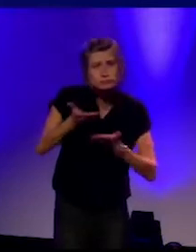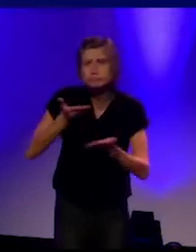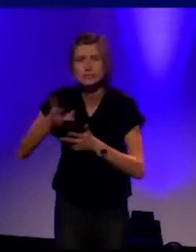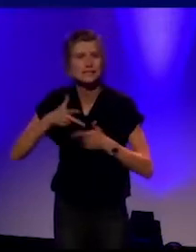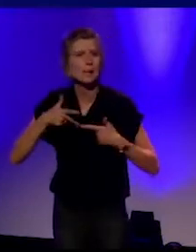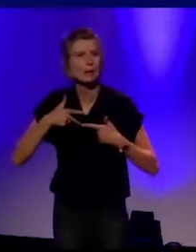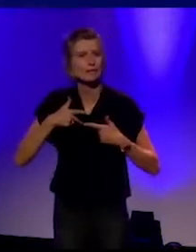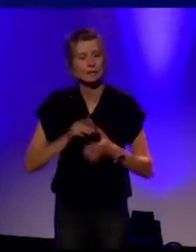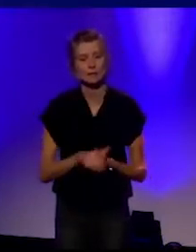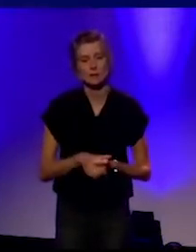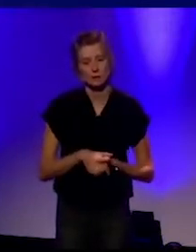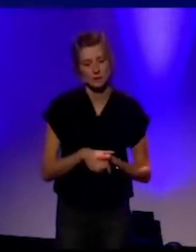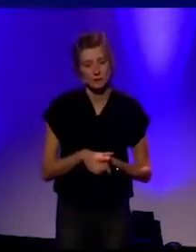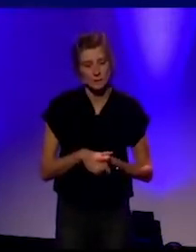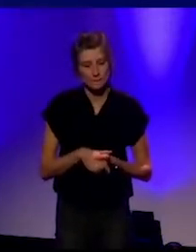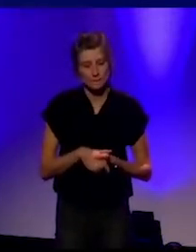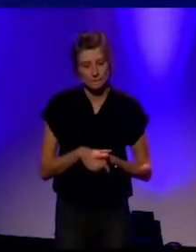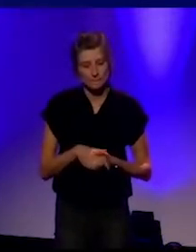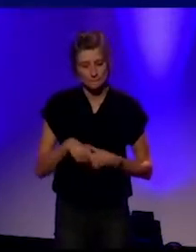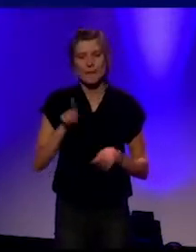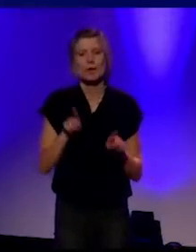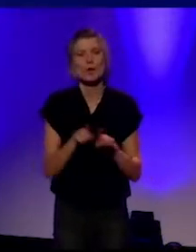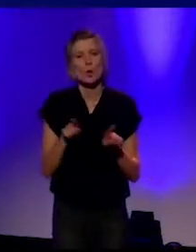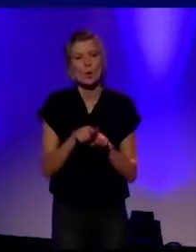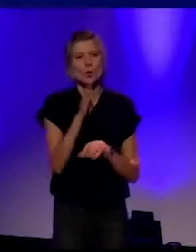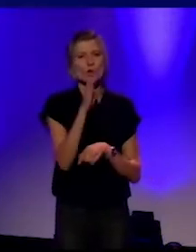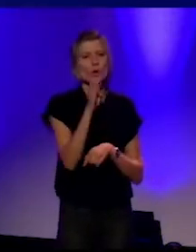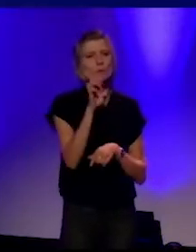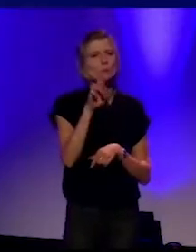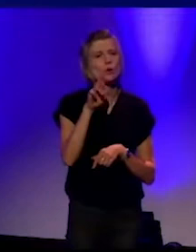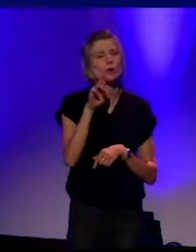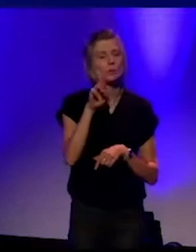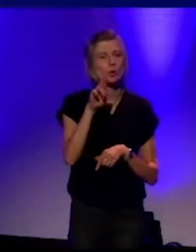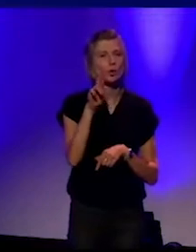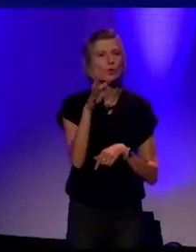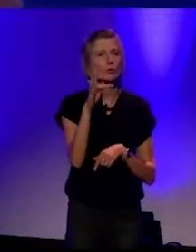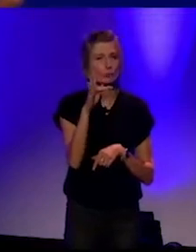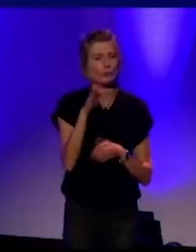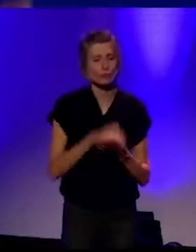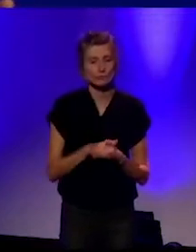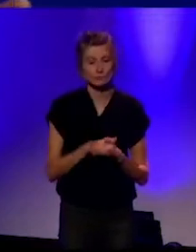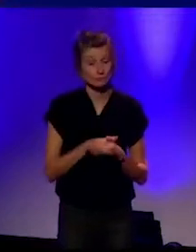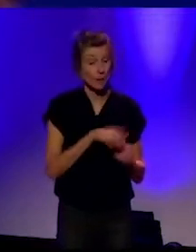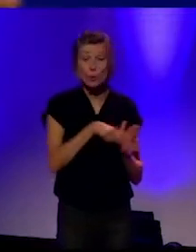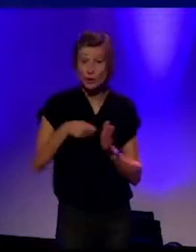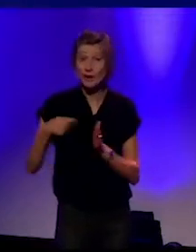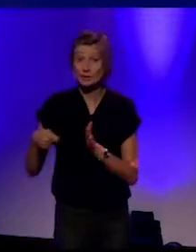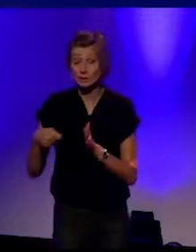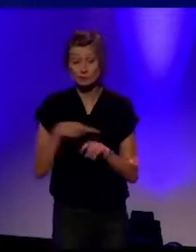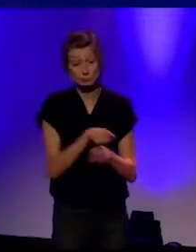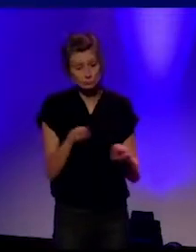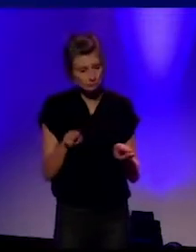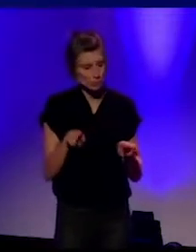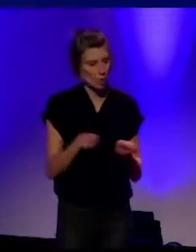Maar dat gaat ook over de beroepskant. Want doorheen deze projecten wordt natuurlijk ook heel hard gewerkt aan dimensies